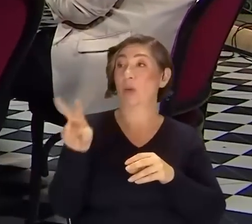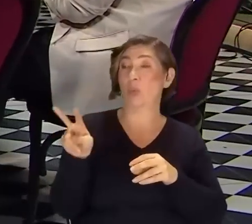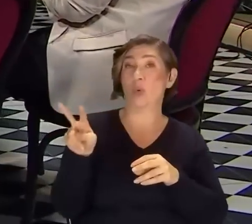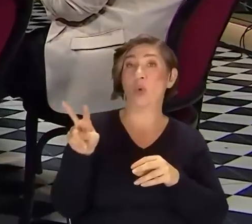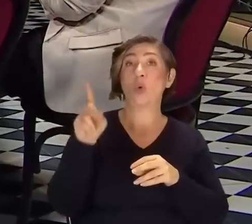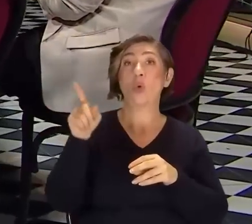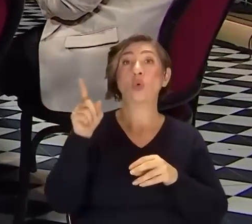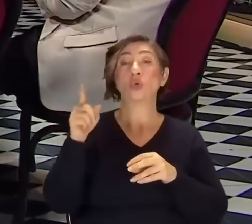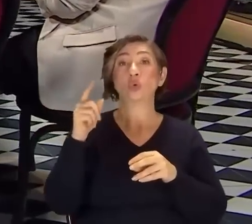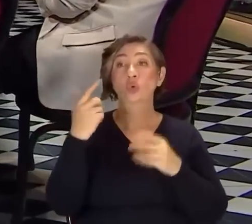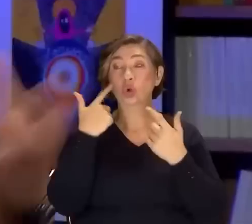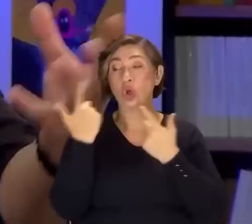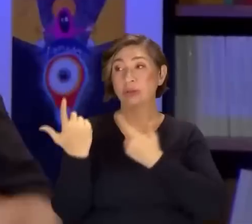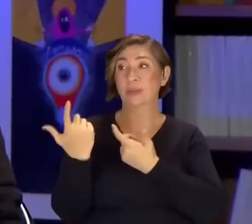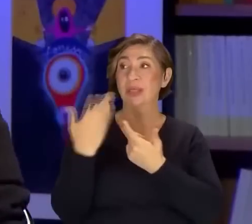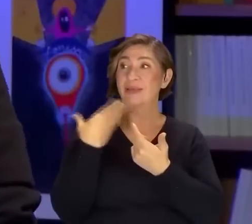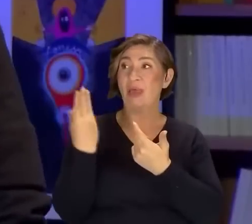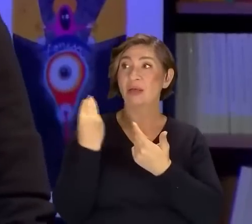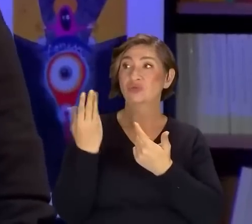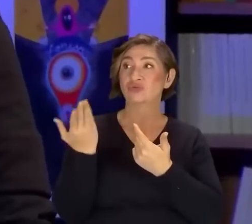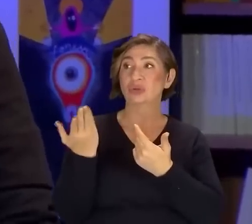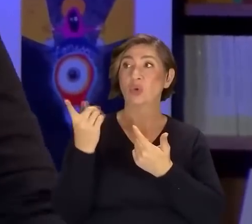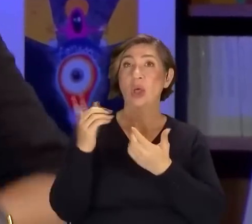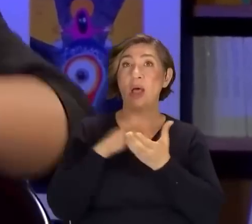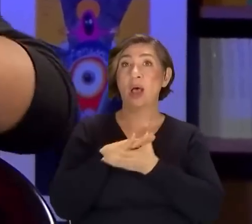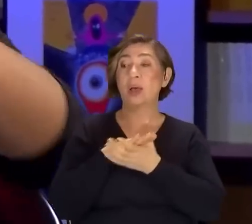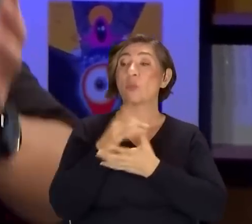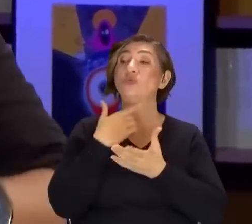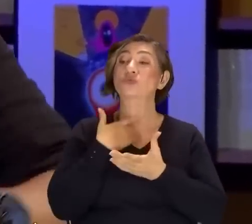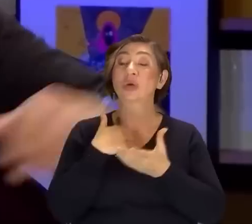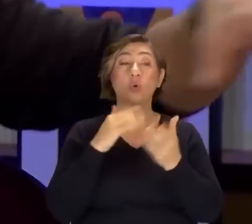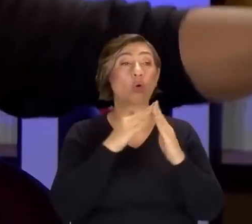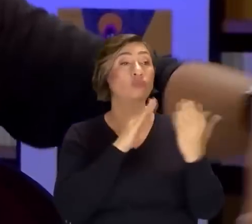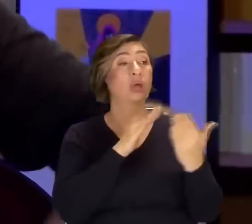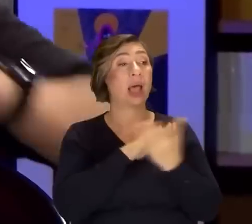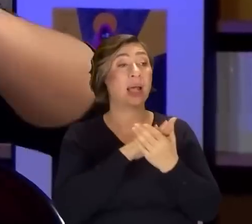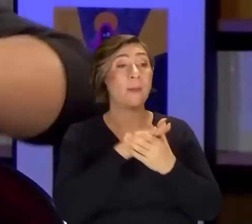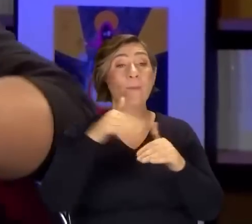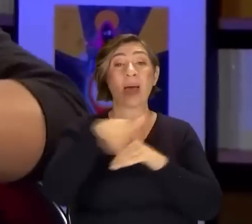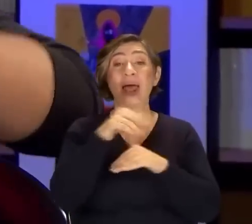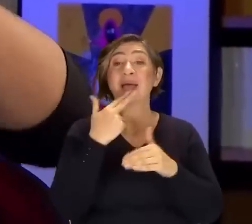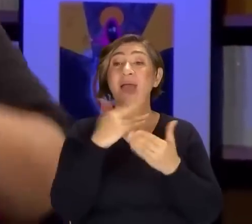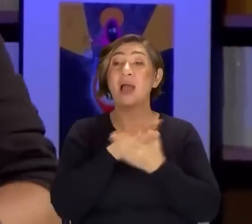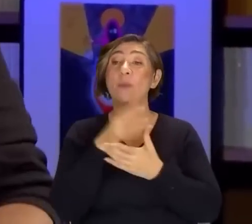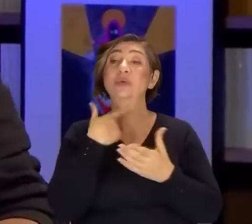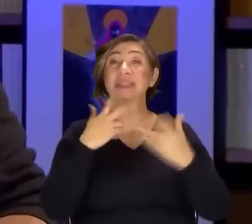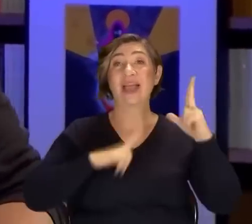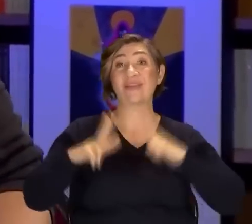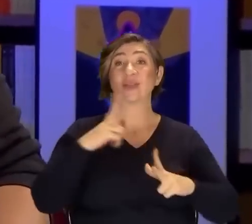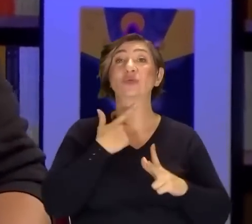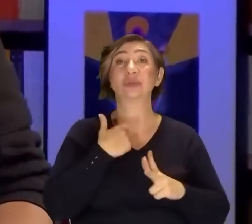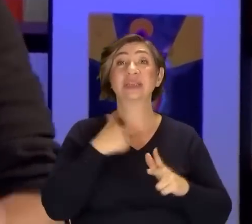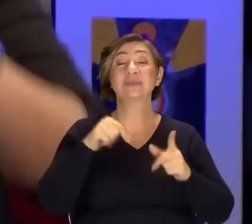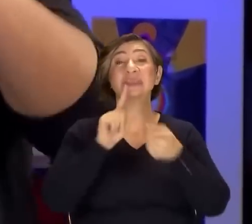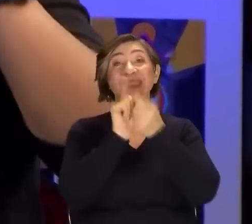ki onun hani gözlemliyor onu gencecik kız. Onun ayakkabılarına özenir, komşusunun ayakkabıları, mahalledeki kadınların ayakkabılarına özenir ya da kıyafetlerine özenirdi